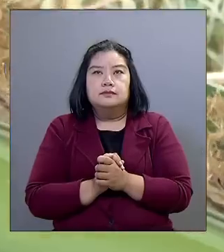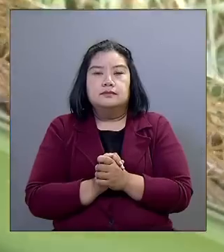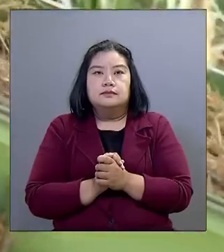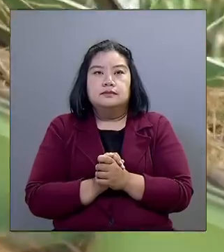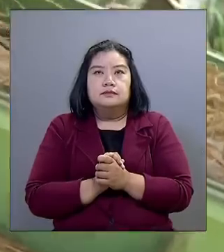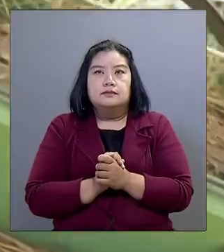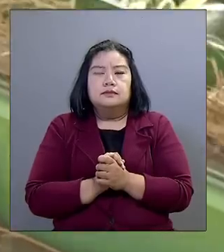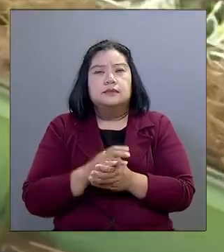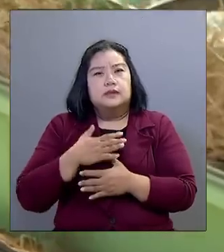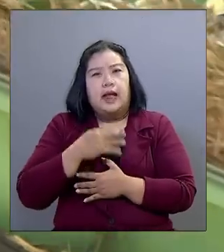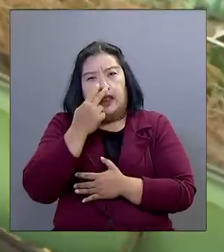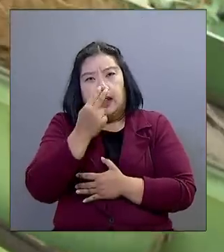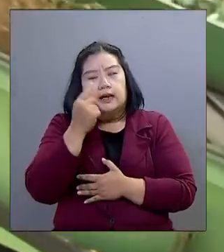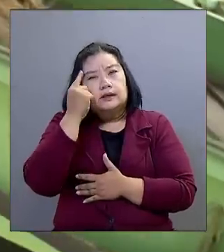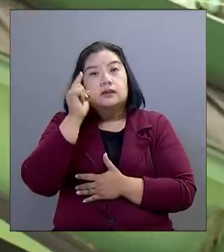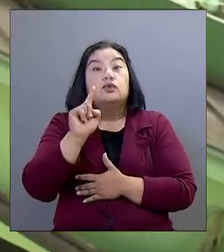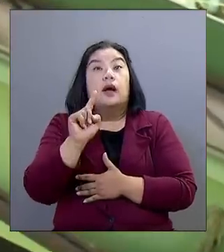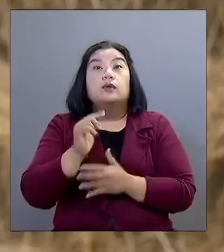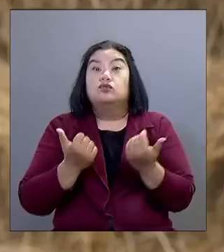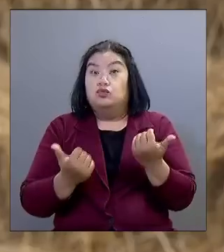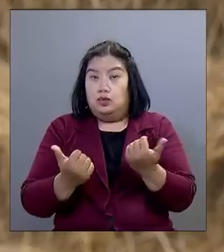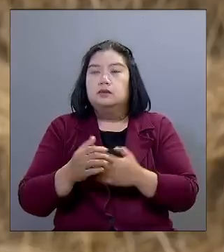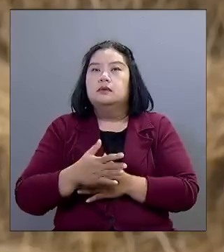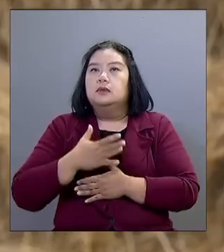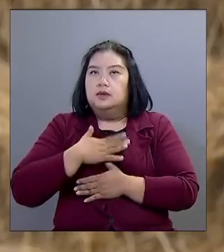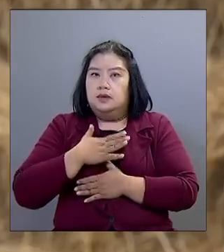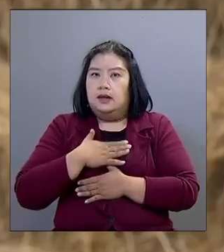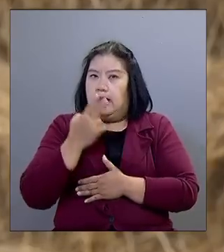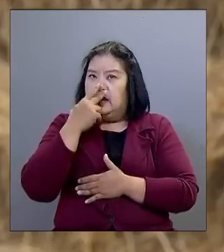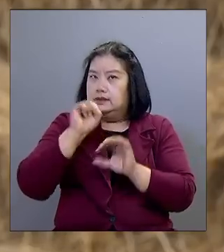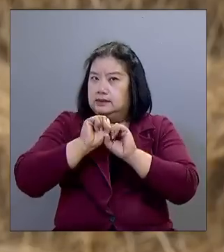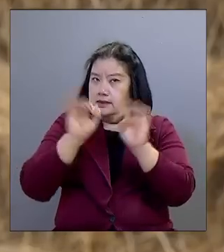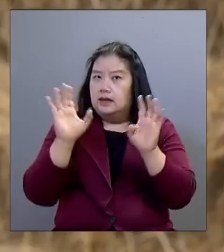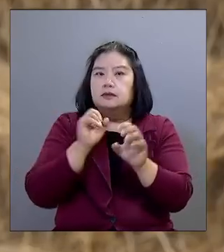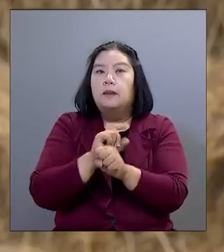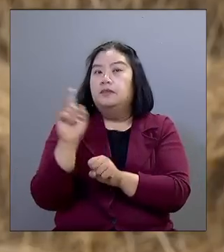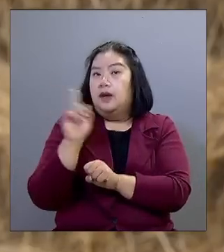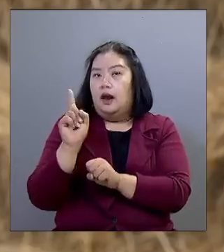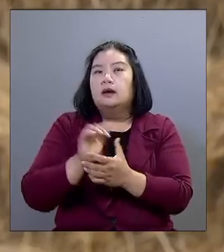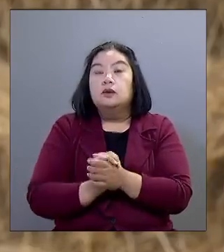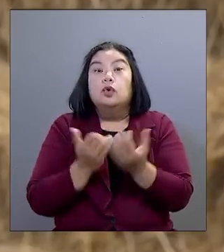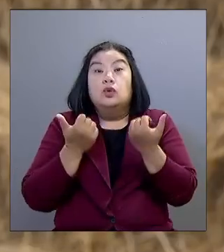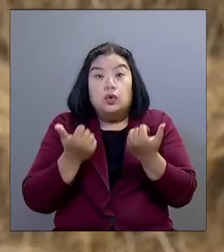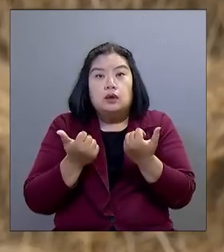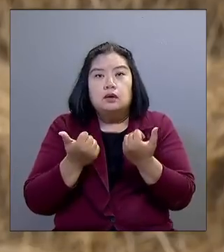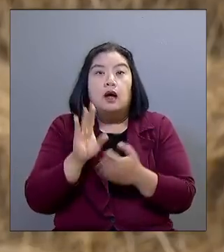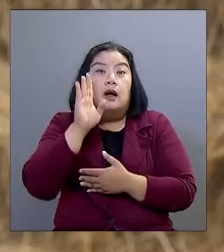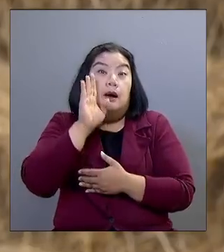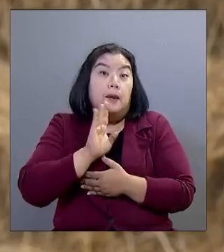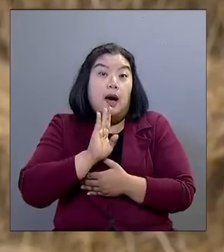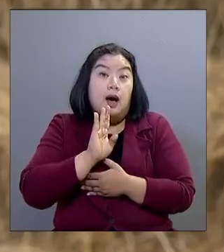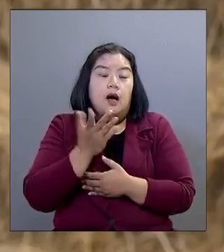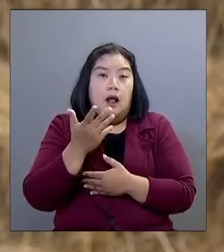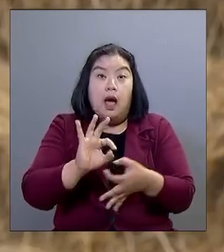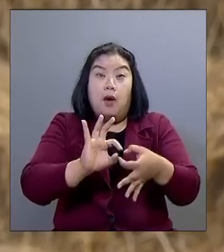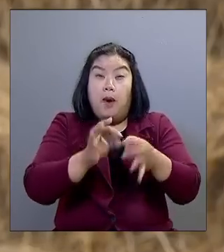นุกมองว่าณตอนนี้ impact ที่เรามองเห็นได้ชัดเจนที่สุดอันที่1การเผาฟางพอเราผลิตตอ